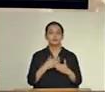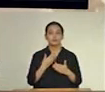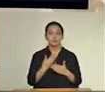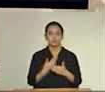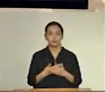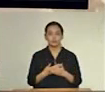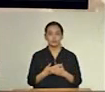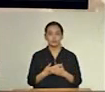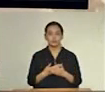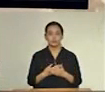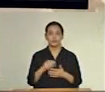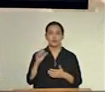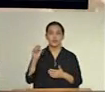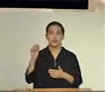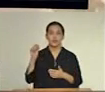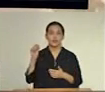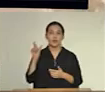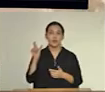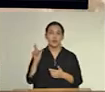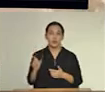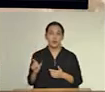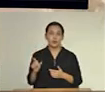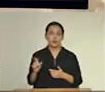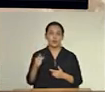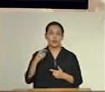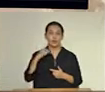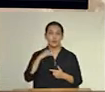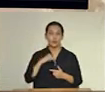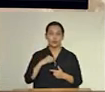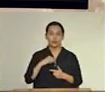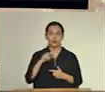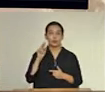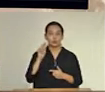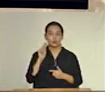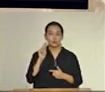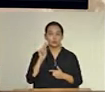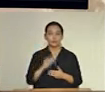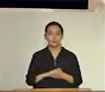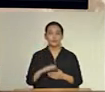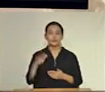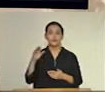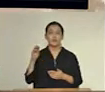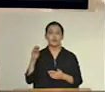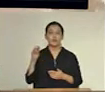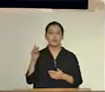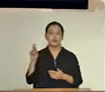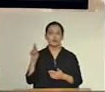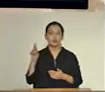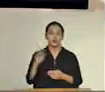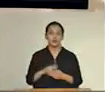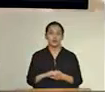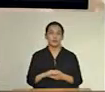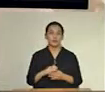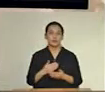Bularga, demak, anatomiya, organizmlarni ichki tuzilishini o'rganadigan bo'lsa, demak, fiziologiya yoki